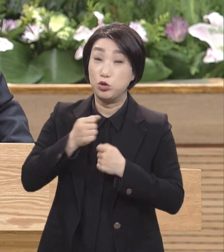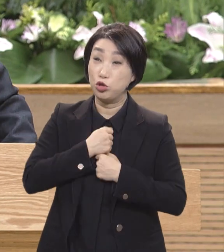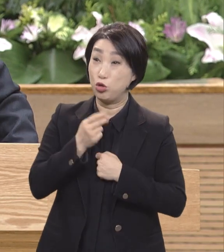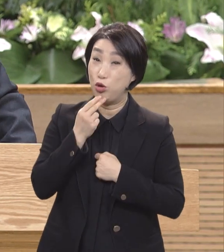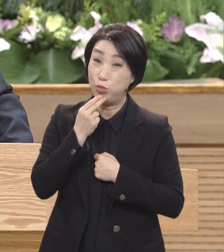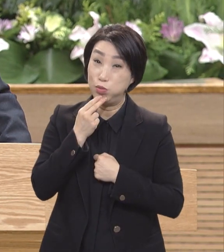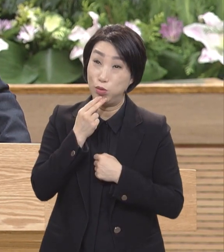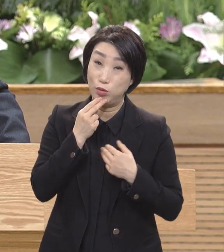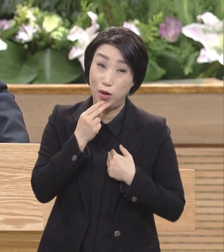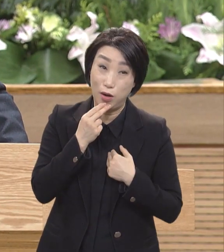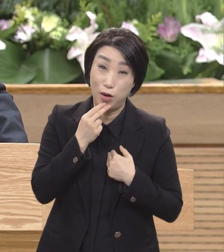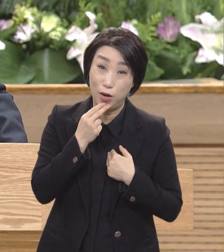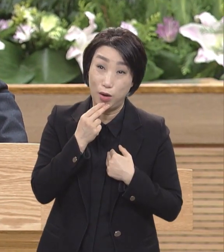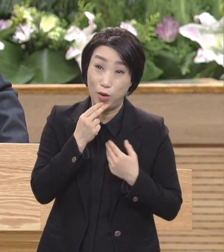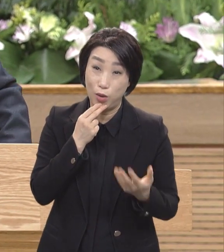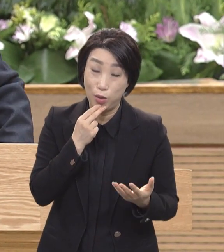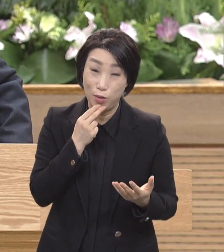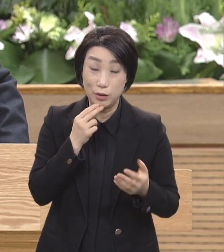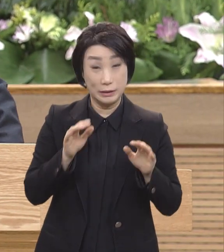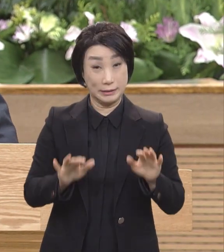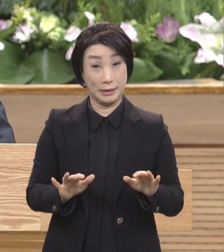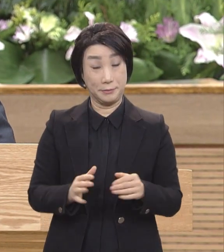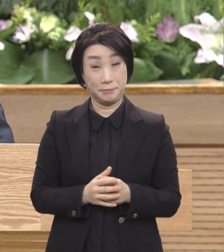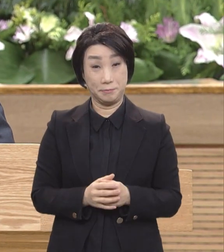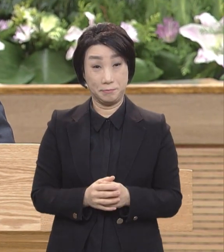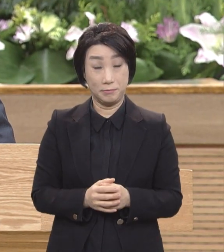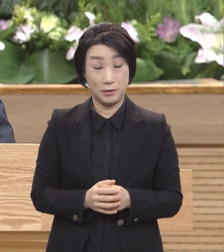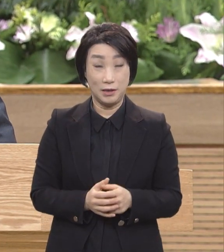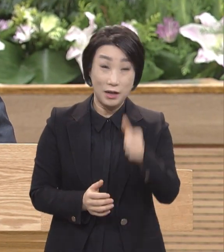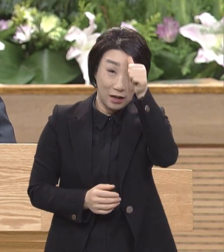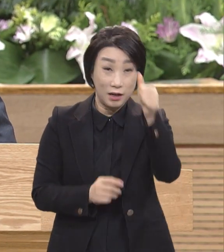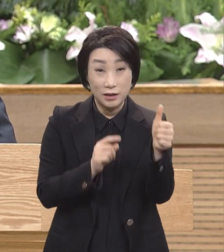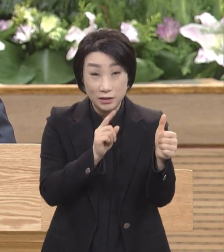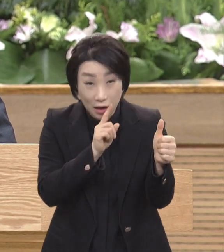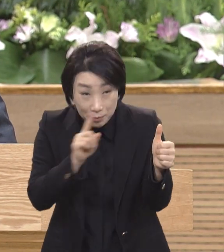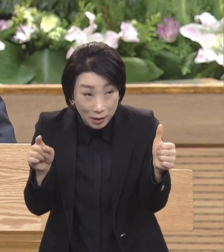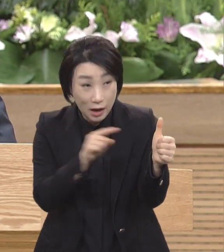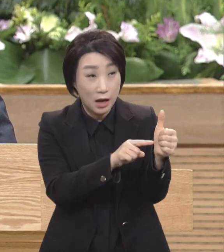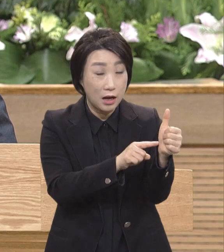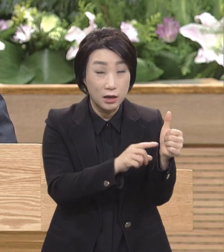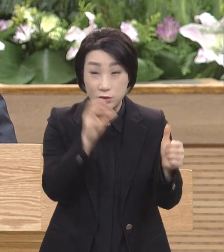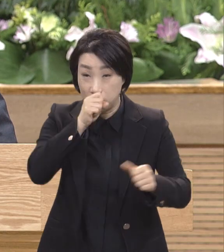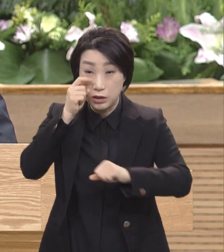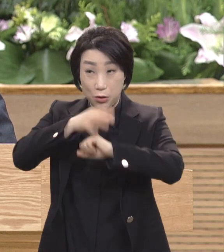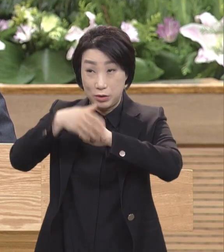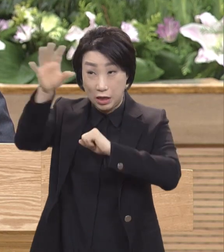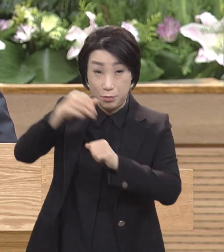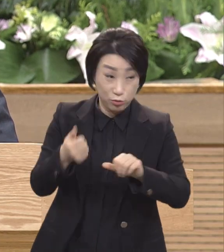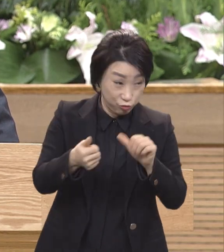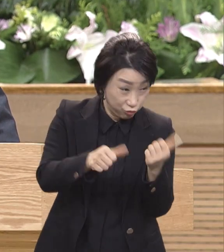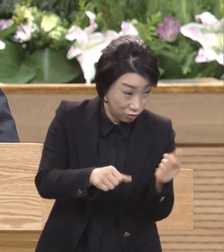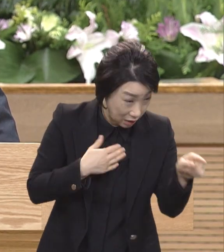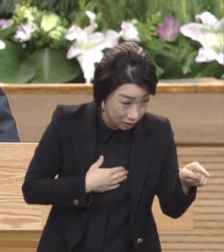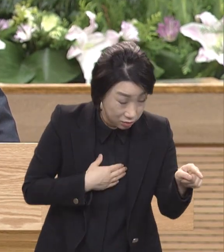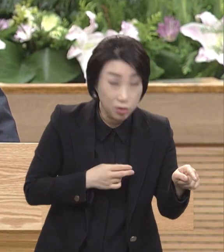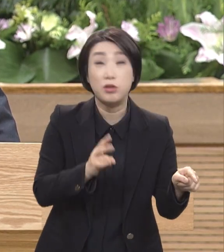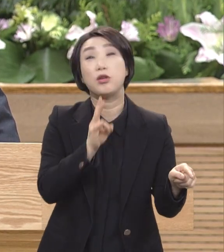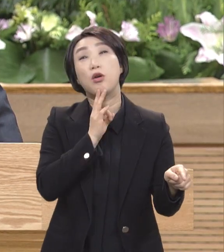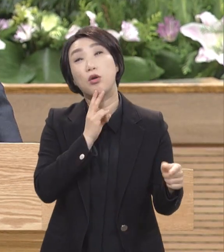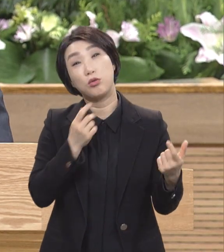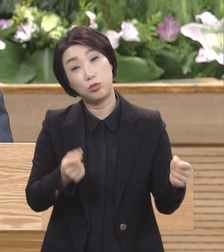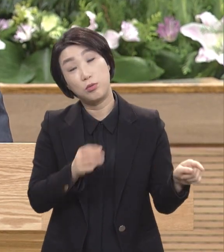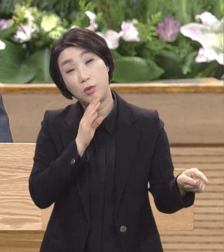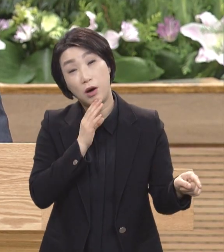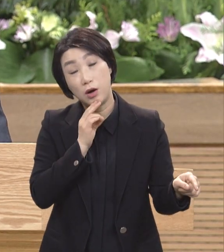지켰어. 자, 아담아 먹으면 죽어. 예언이요.